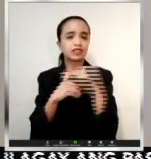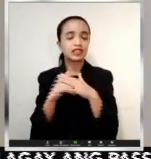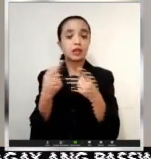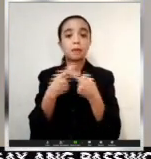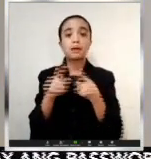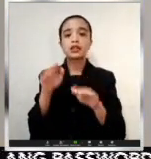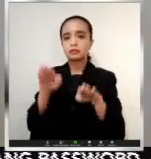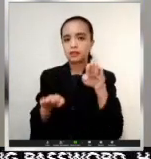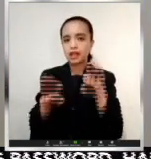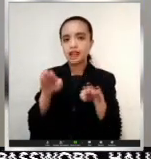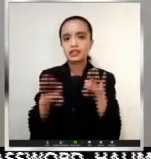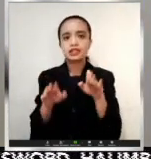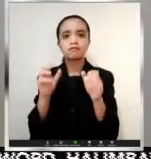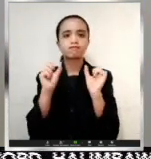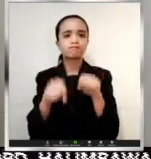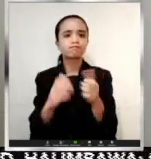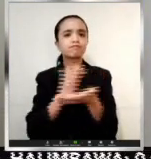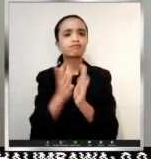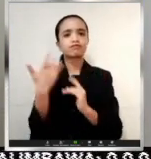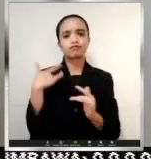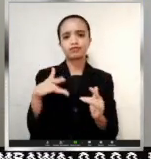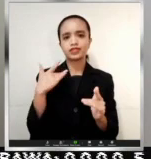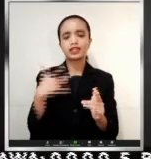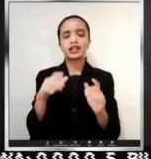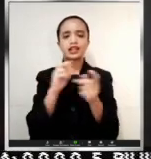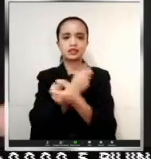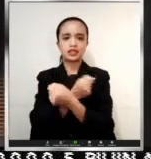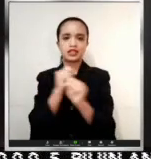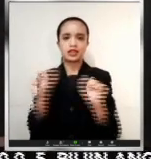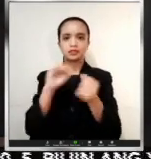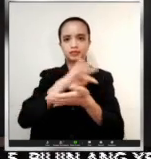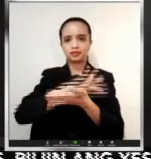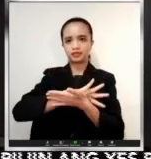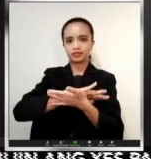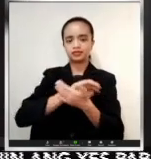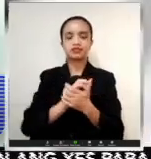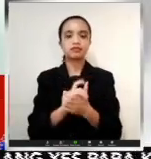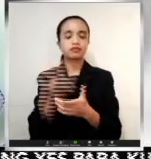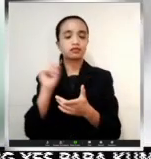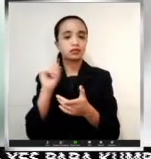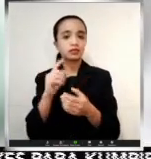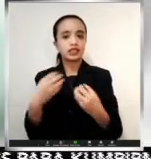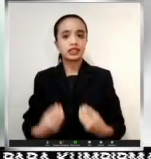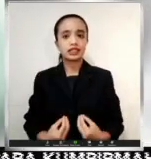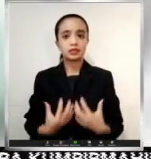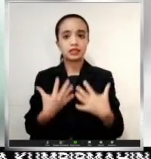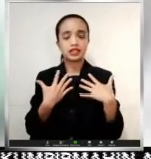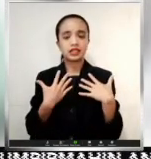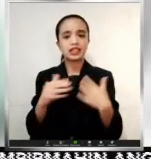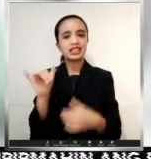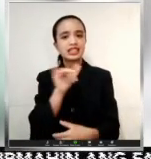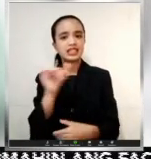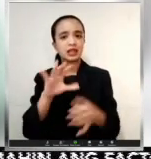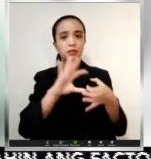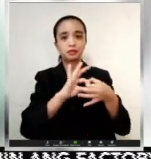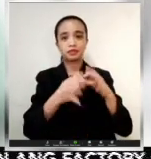pagiging stylish at pagiging safe sa virus. Ang inspiration ko is like Olympics kasi